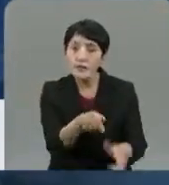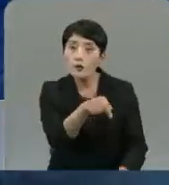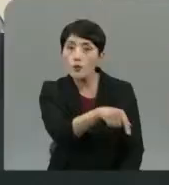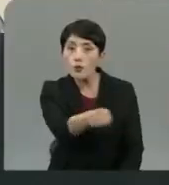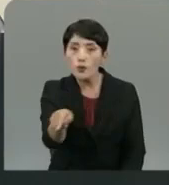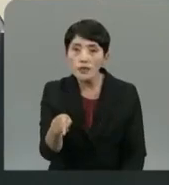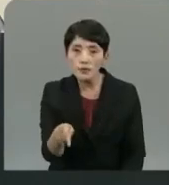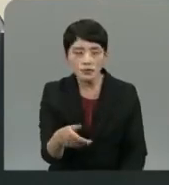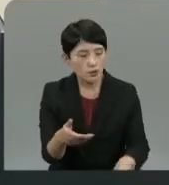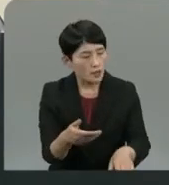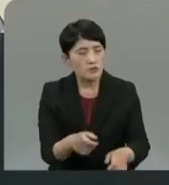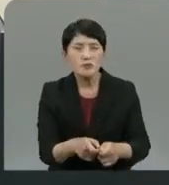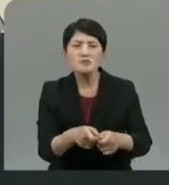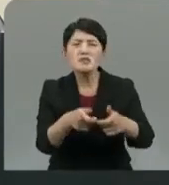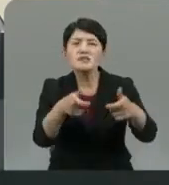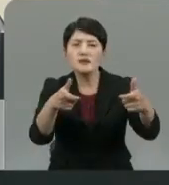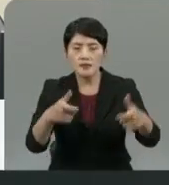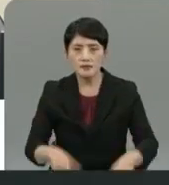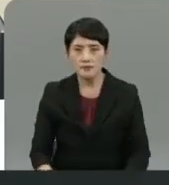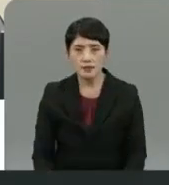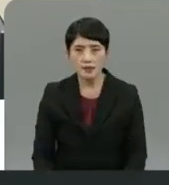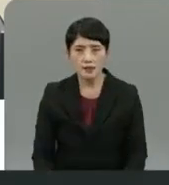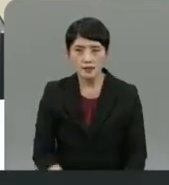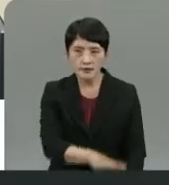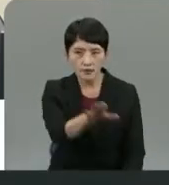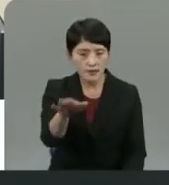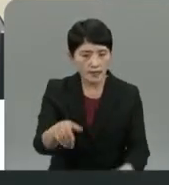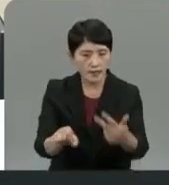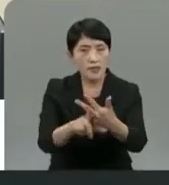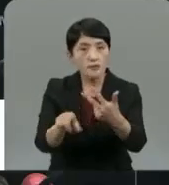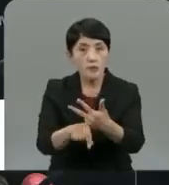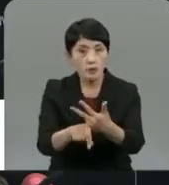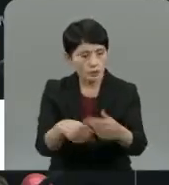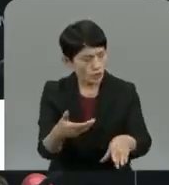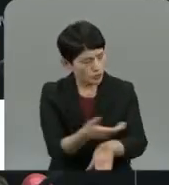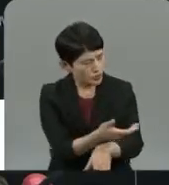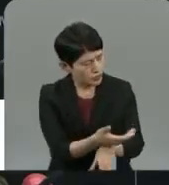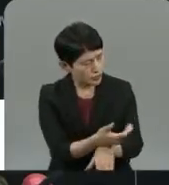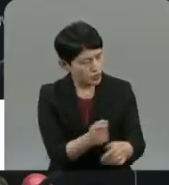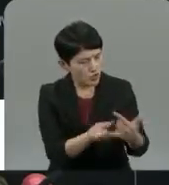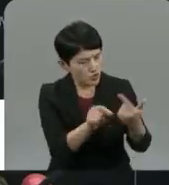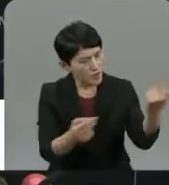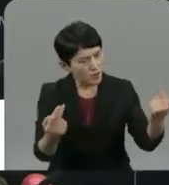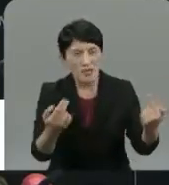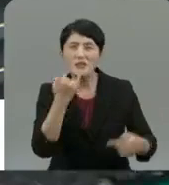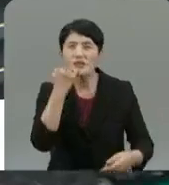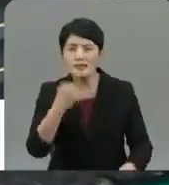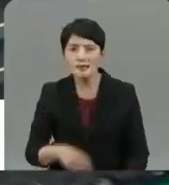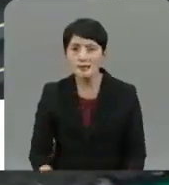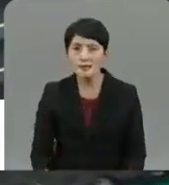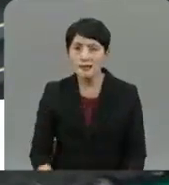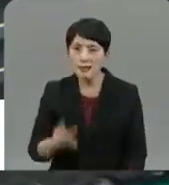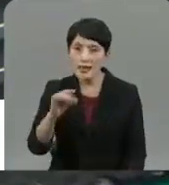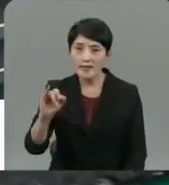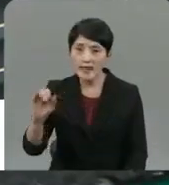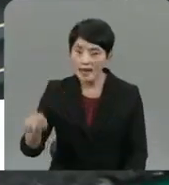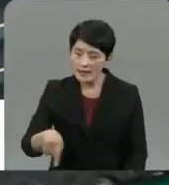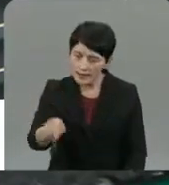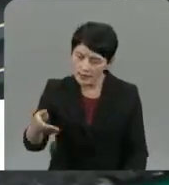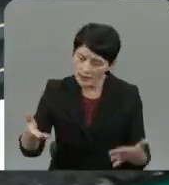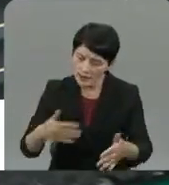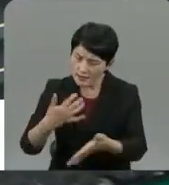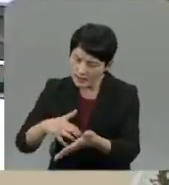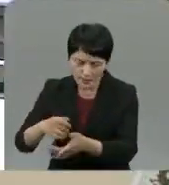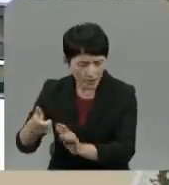отрасли сопровождается устойчивым лучением индекса деловых настроений уровень запаса в производственном